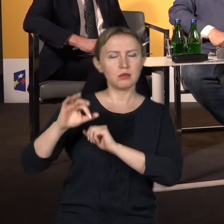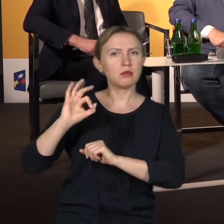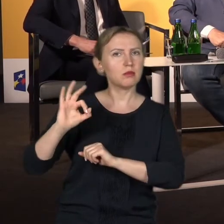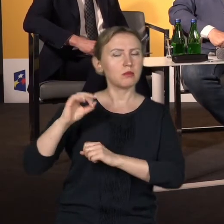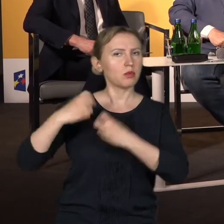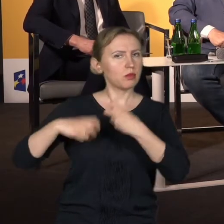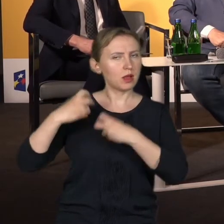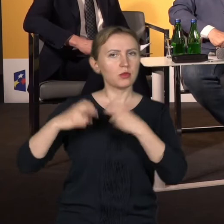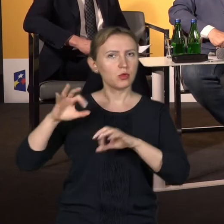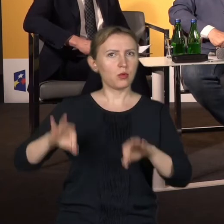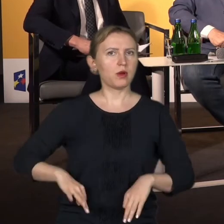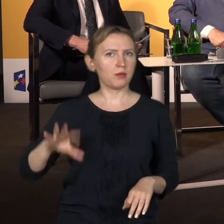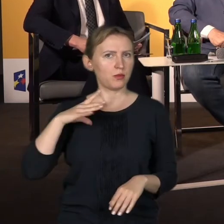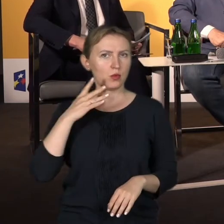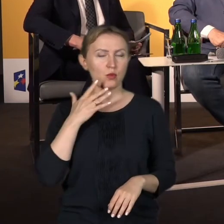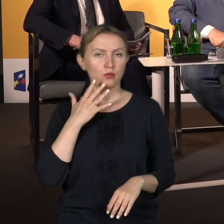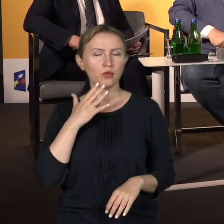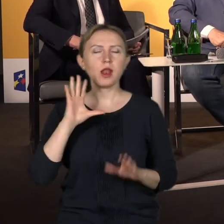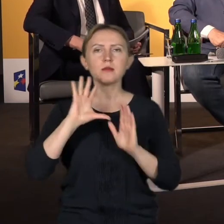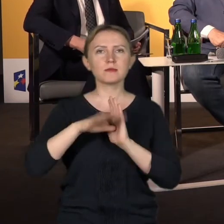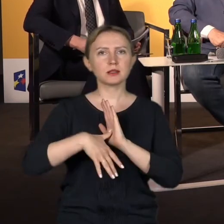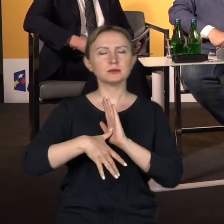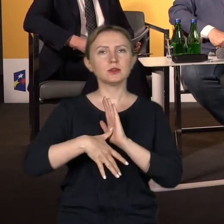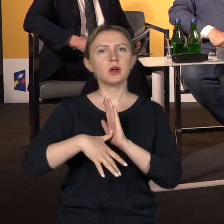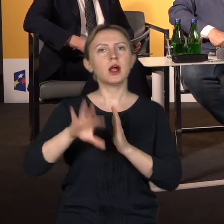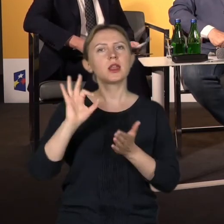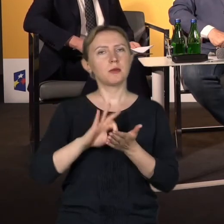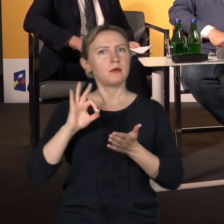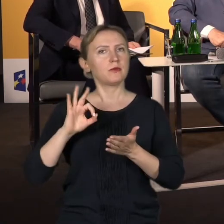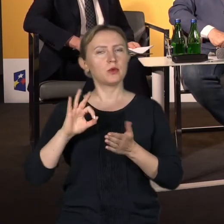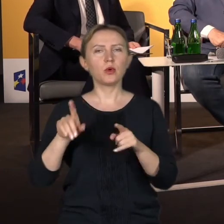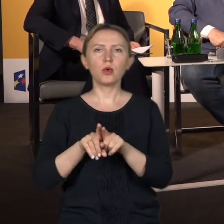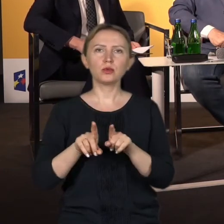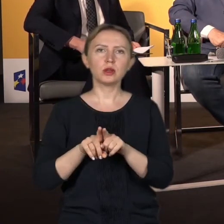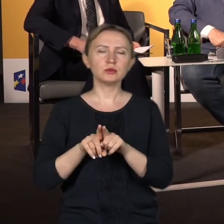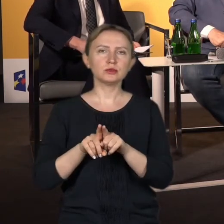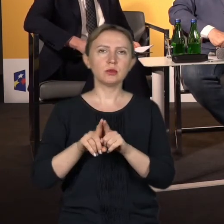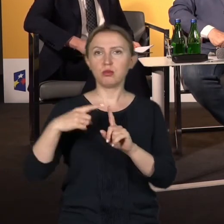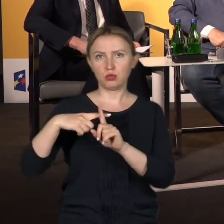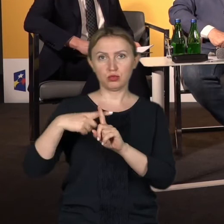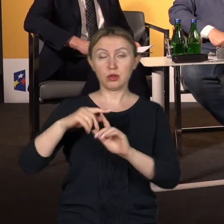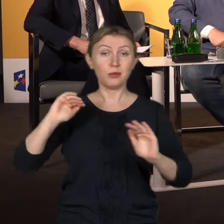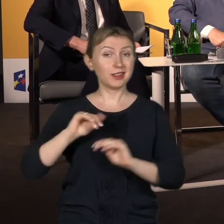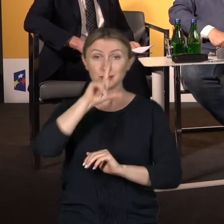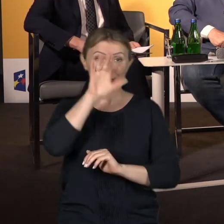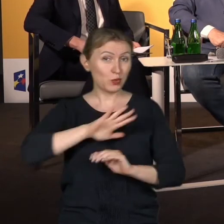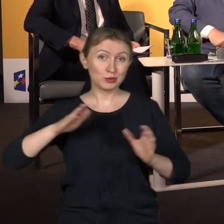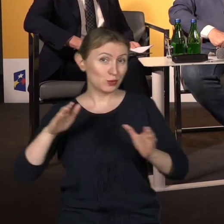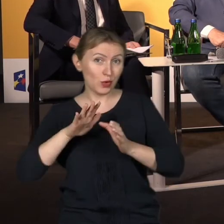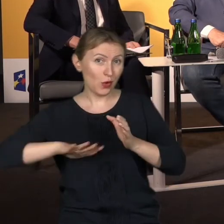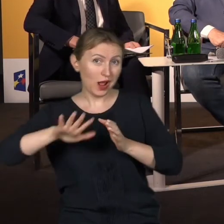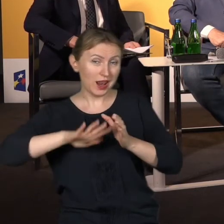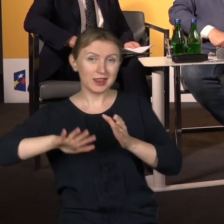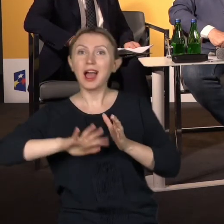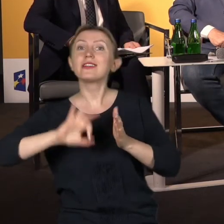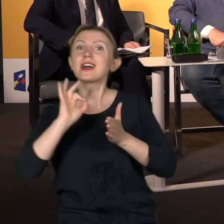oczywiście problemy, o których pan powiedział, ale miasto, które na pewno ma też swego rodzaju atut. Mniejsza społeczność lokalna